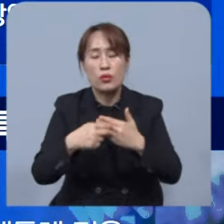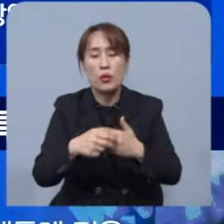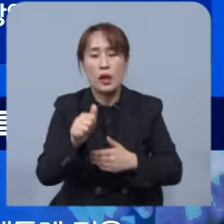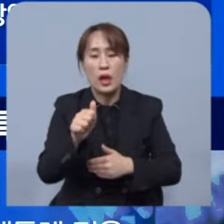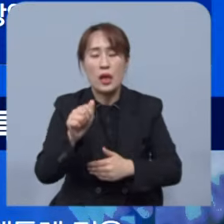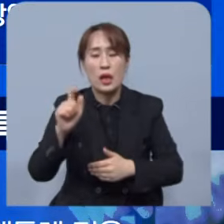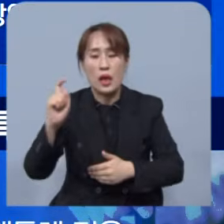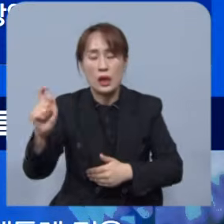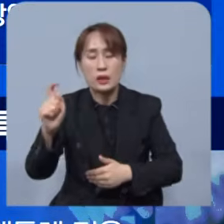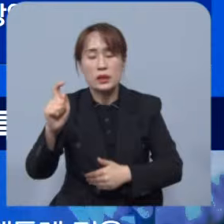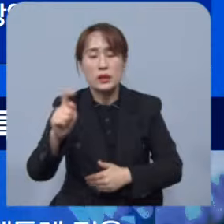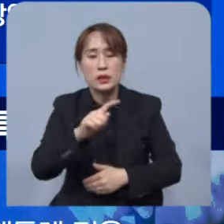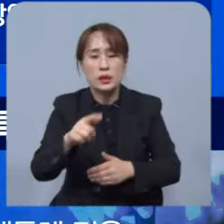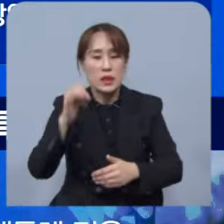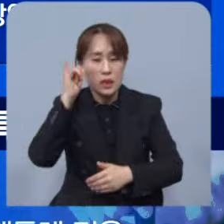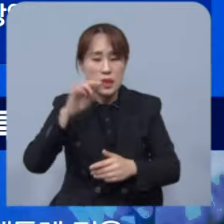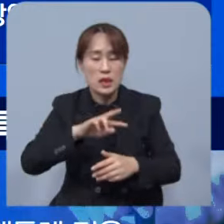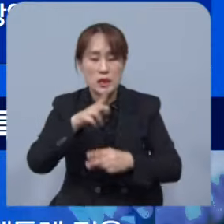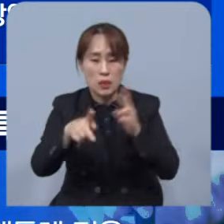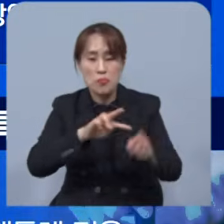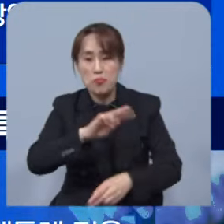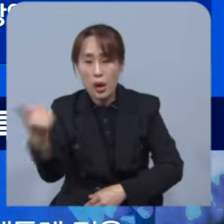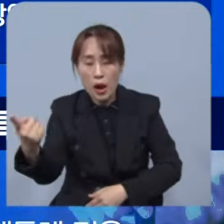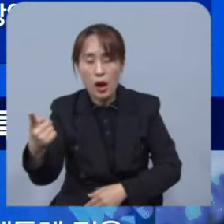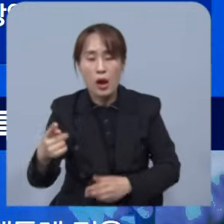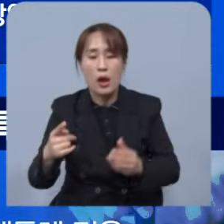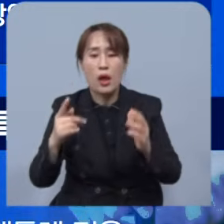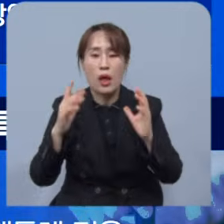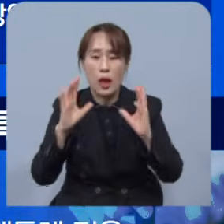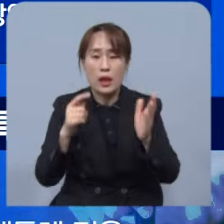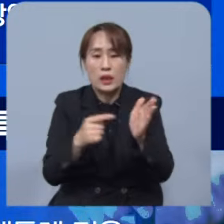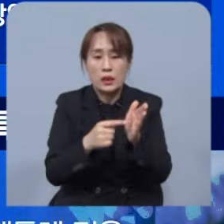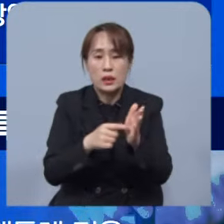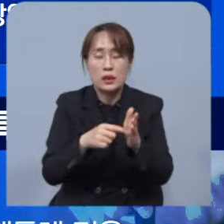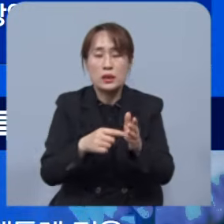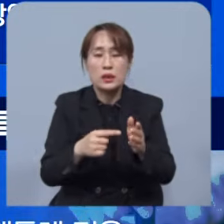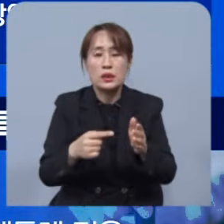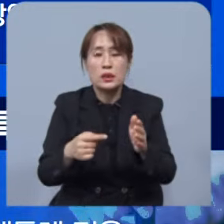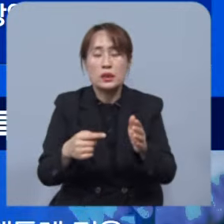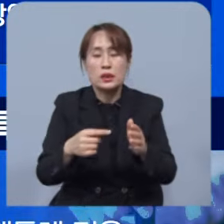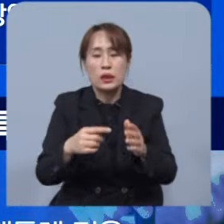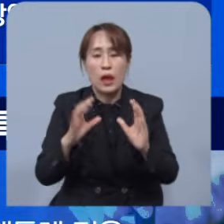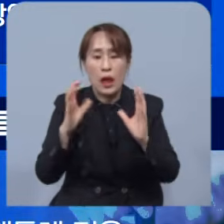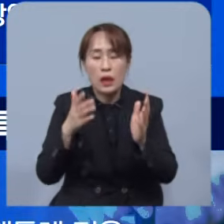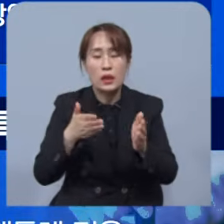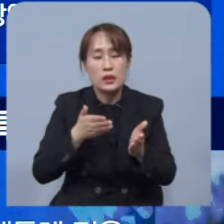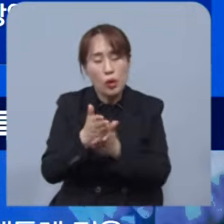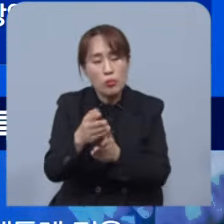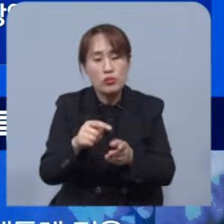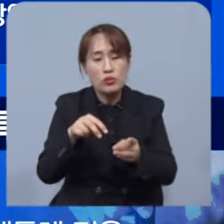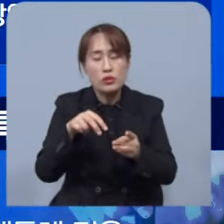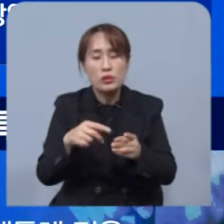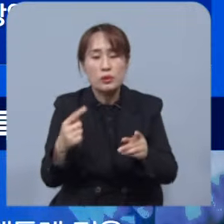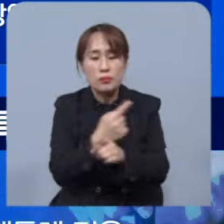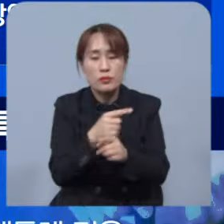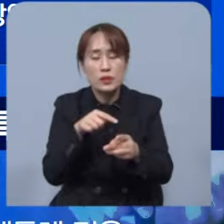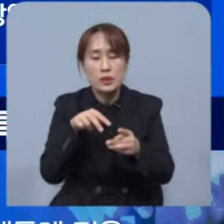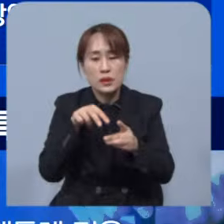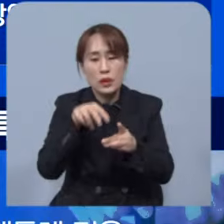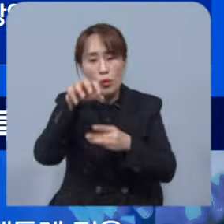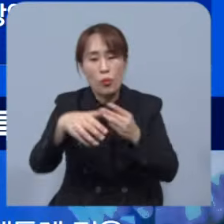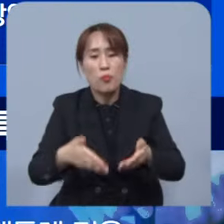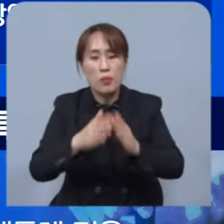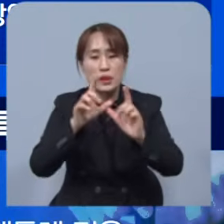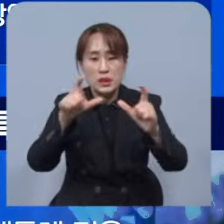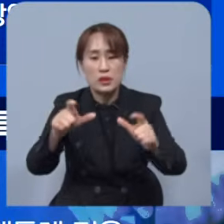즉 인공지능 전환 사업을 지원하고 소아 응급의료센터와 소아 중환자실 등 지역의료